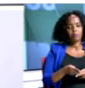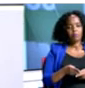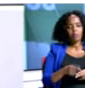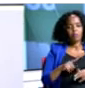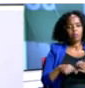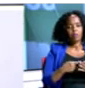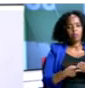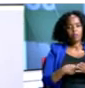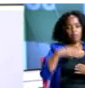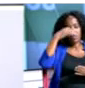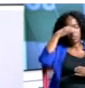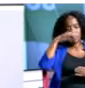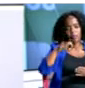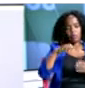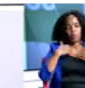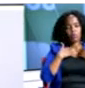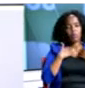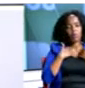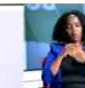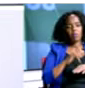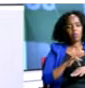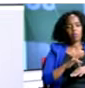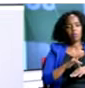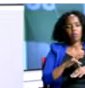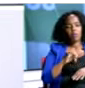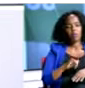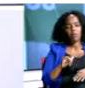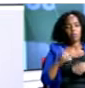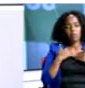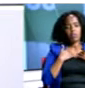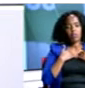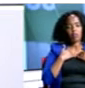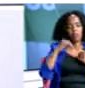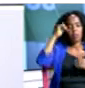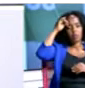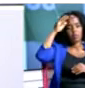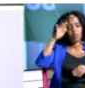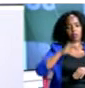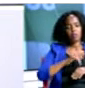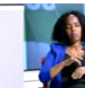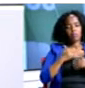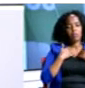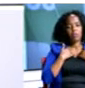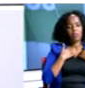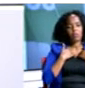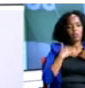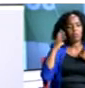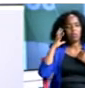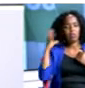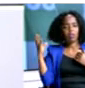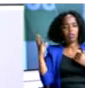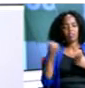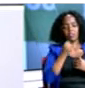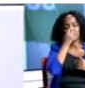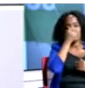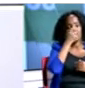kana fatifacha qaba mallatto kasi qaba kan jedu kasa jiraachu namni ega namni mallatto kasi gaf dagau ufirra shakkininu